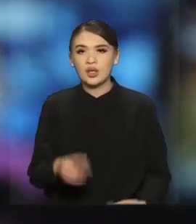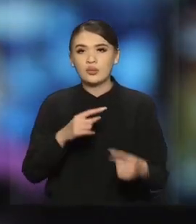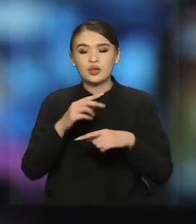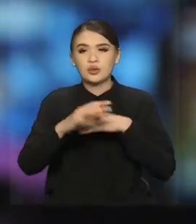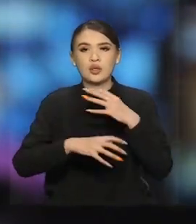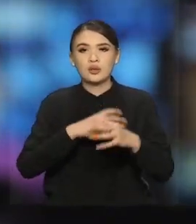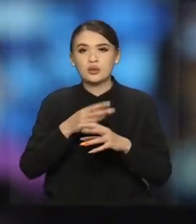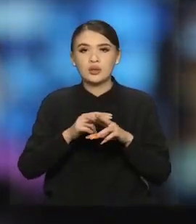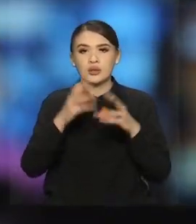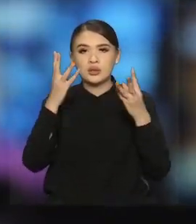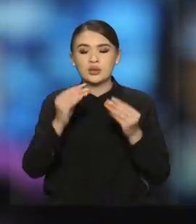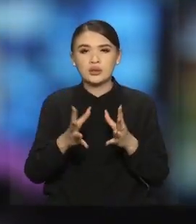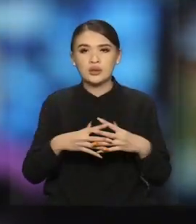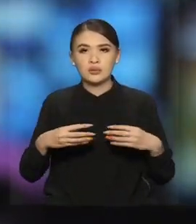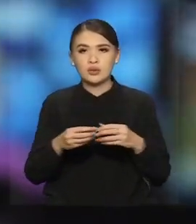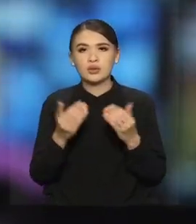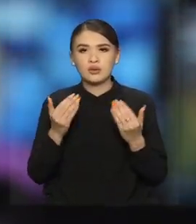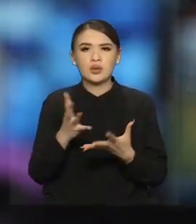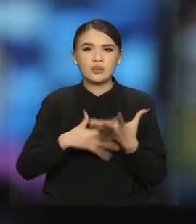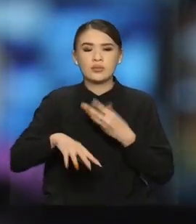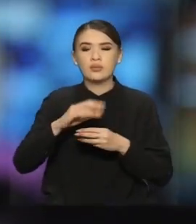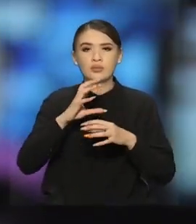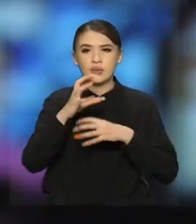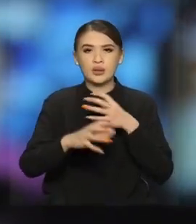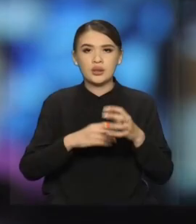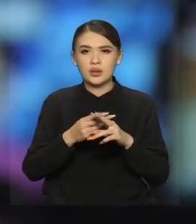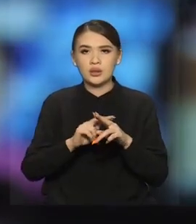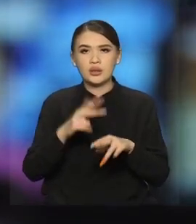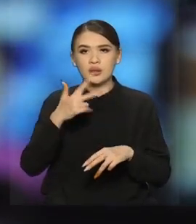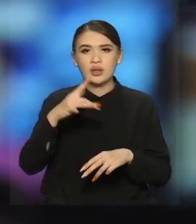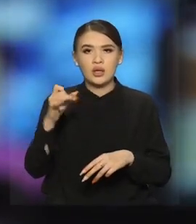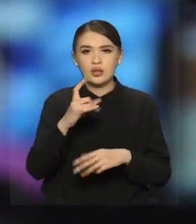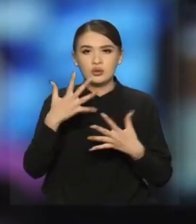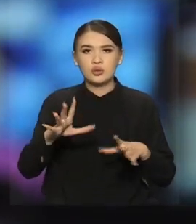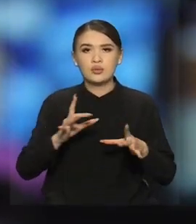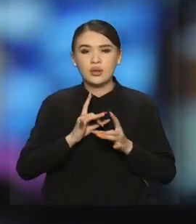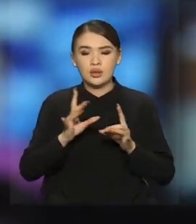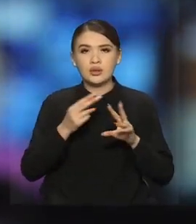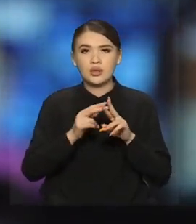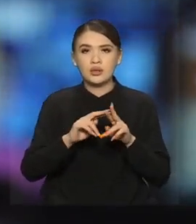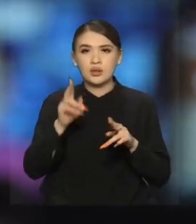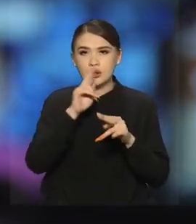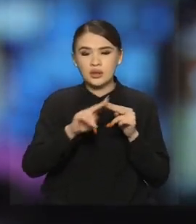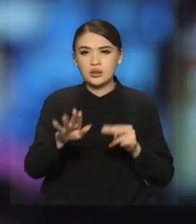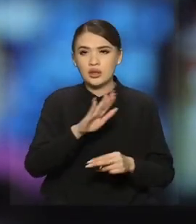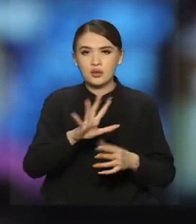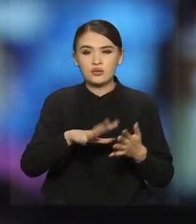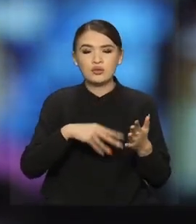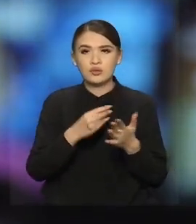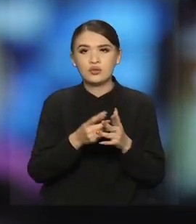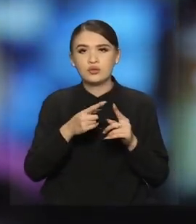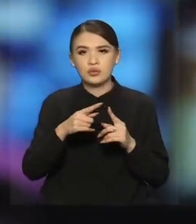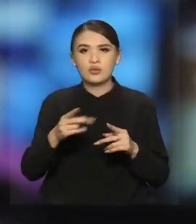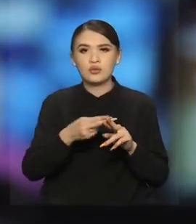Международный День семьи сегодня во всем мире отмечает уже в тридцатый раз актуальности дата не теряет и по сей день